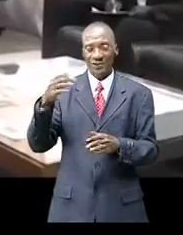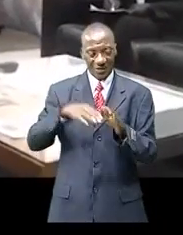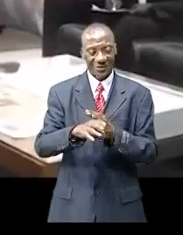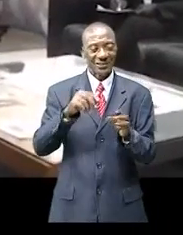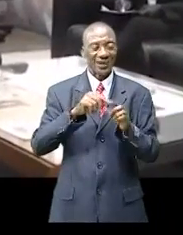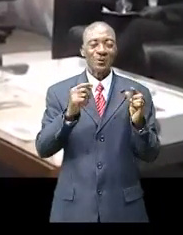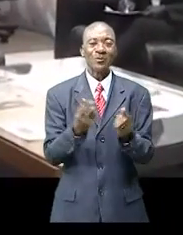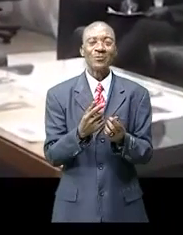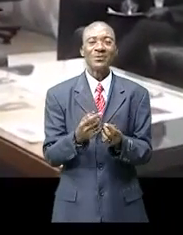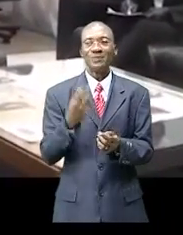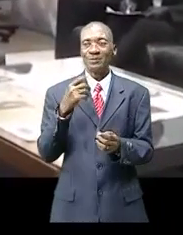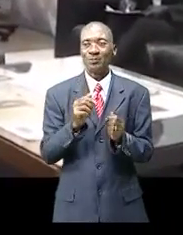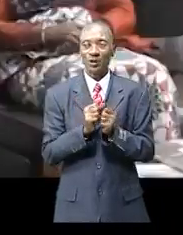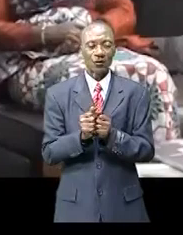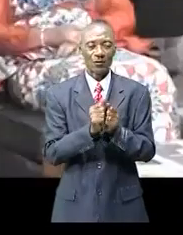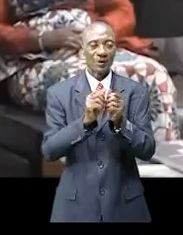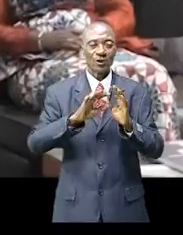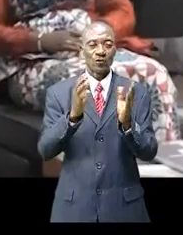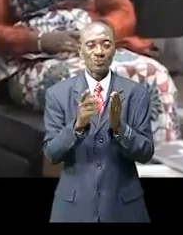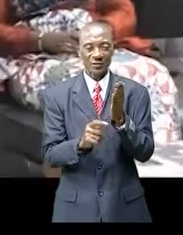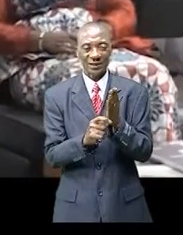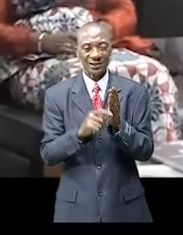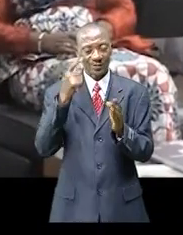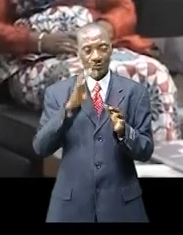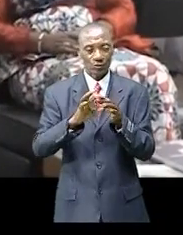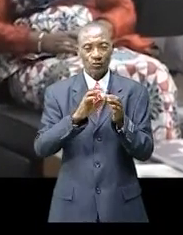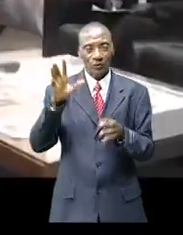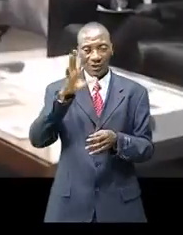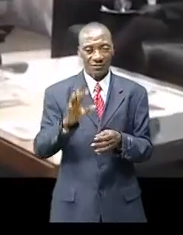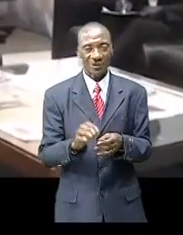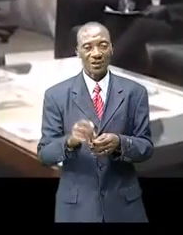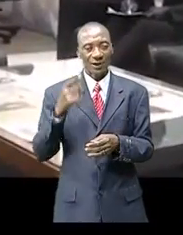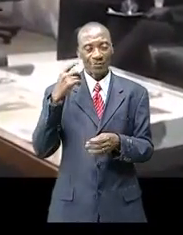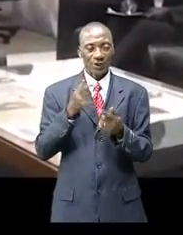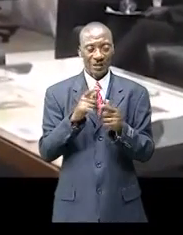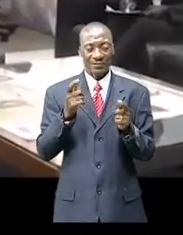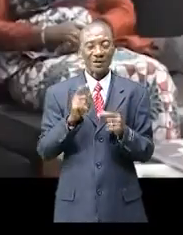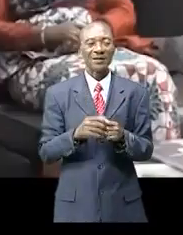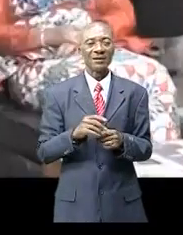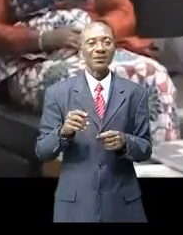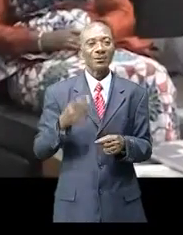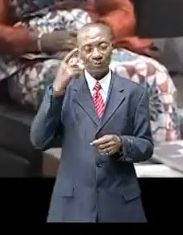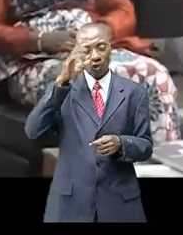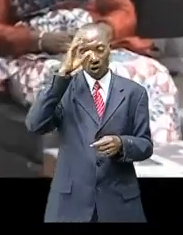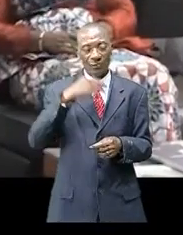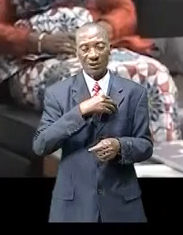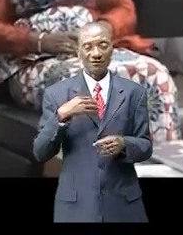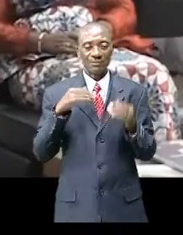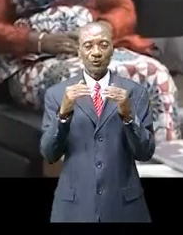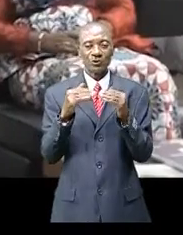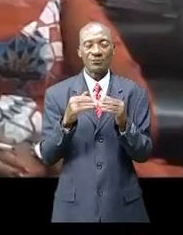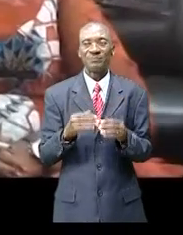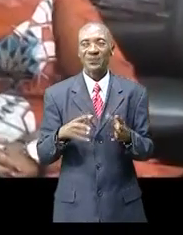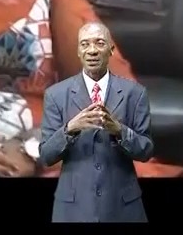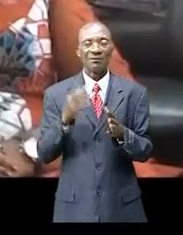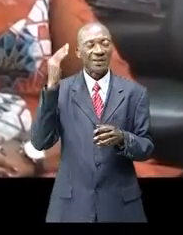du comité technique spécialisé de l'Union africaine sur l'autonomisation et égalité hommes-femmes avec à sa tête la ministre d'État